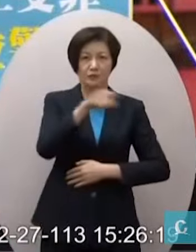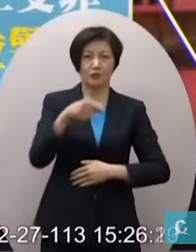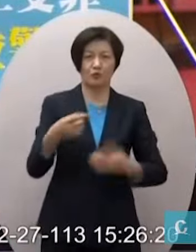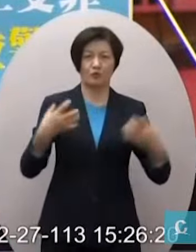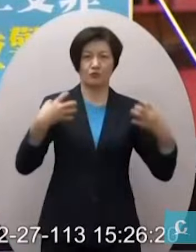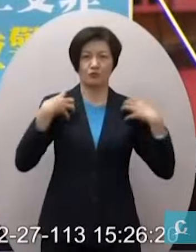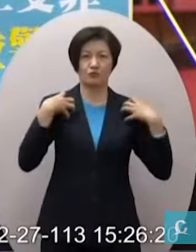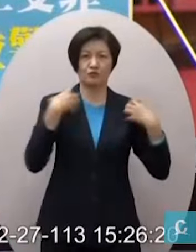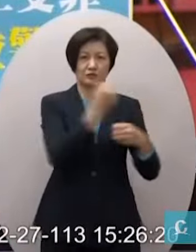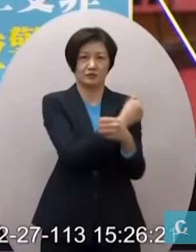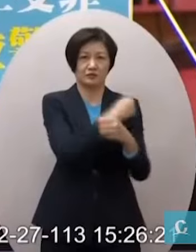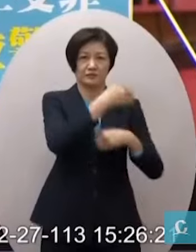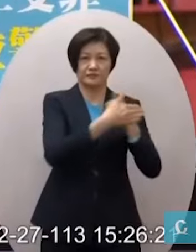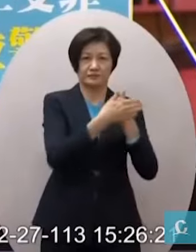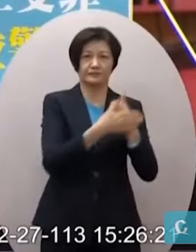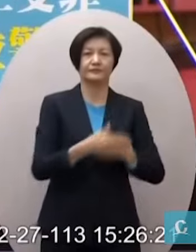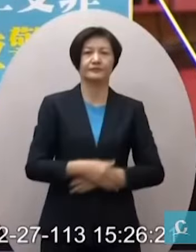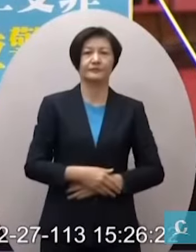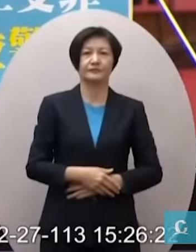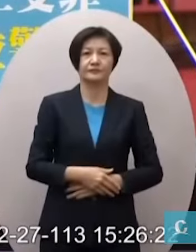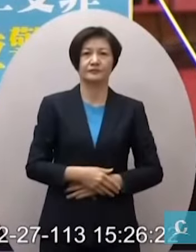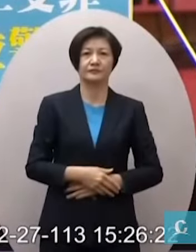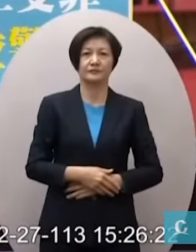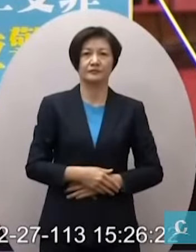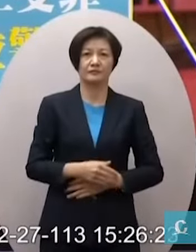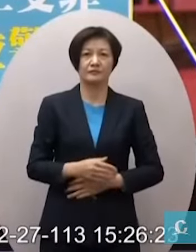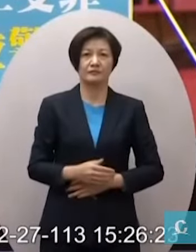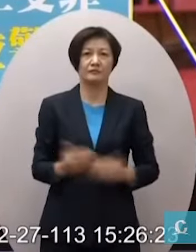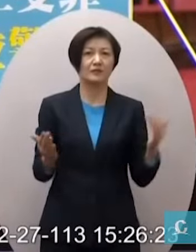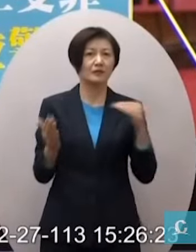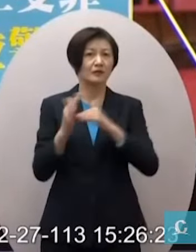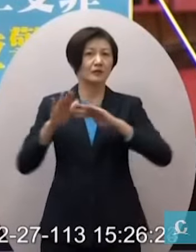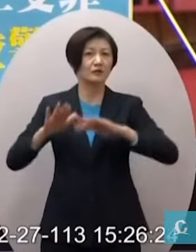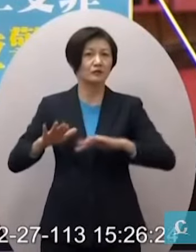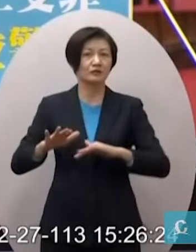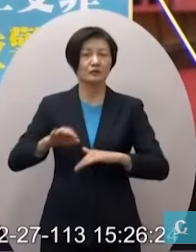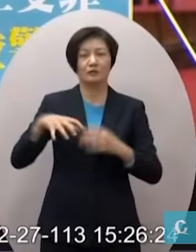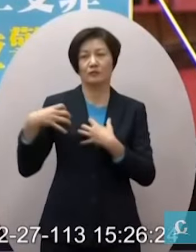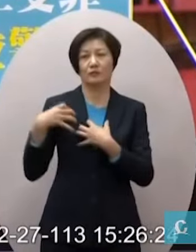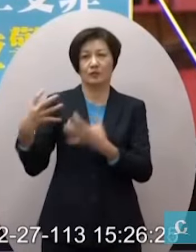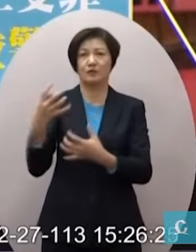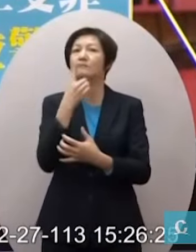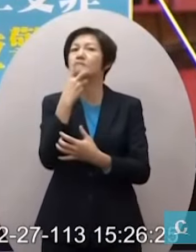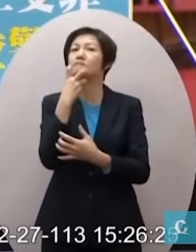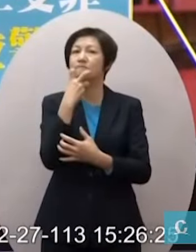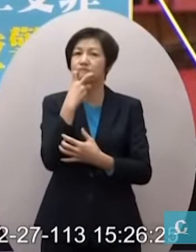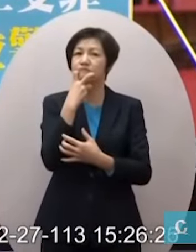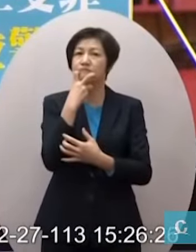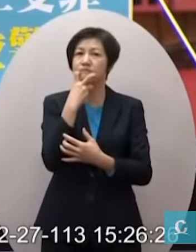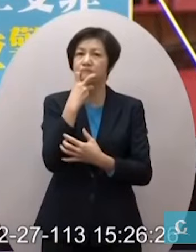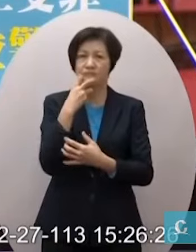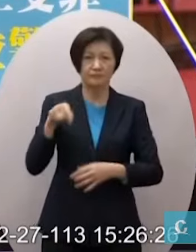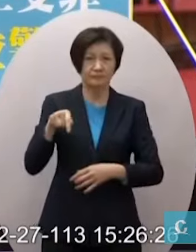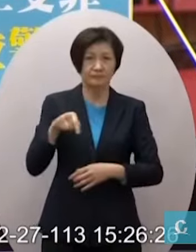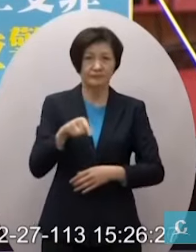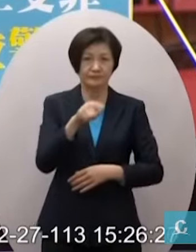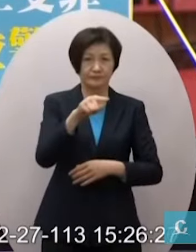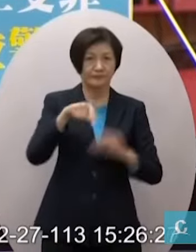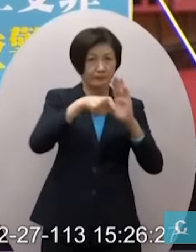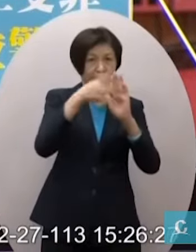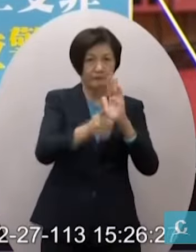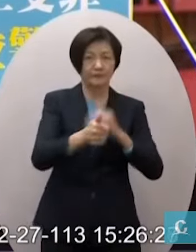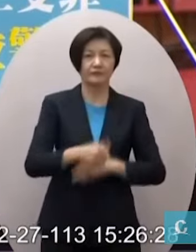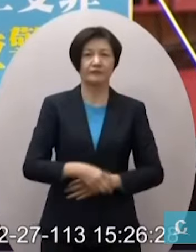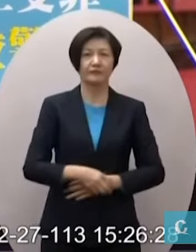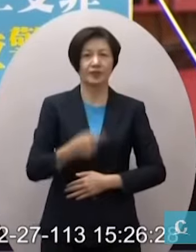保，但是这些劳保到最后是我们中央来承接。在这里哦，一定，